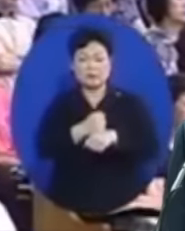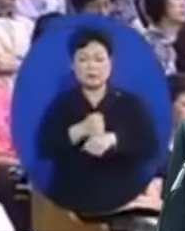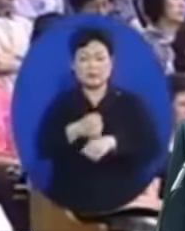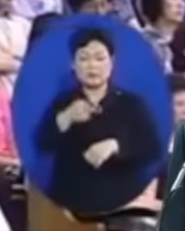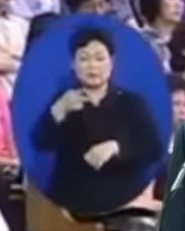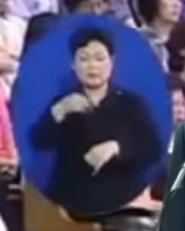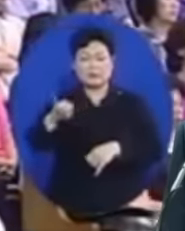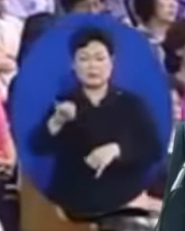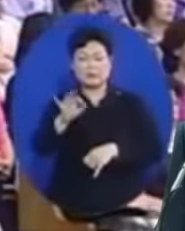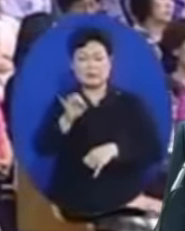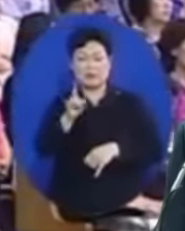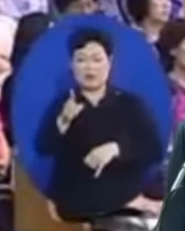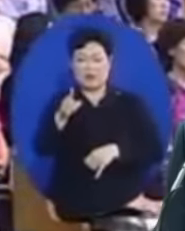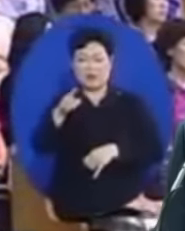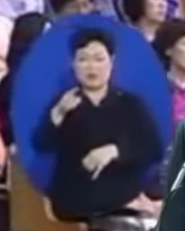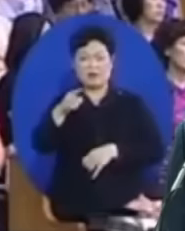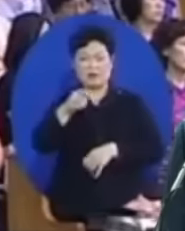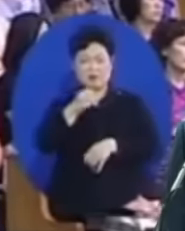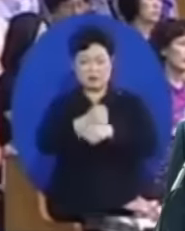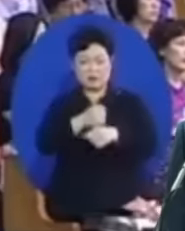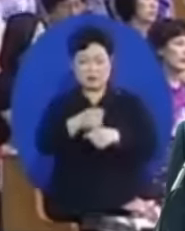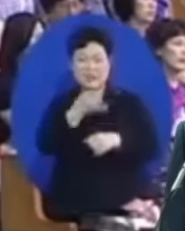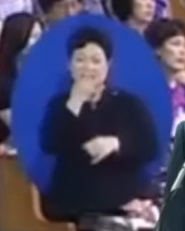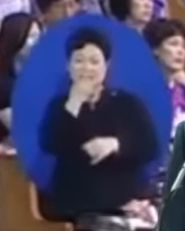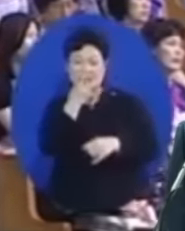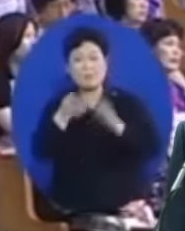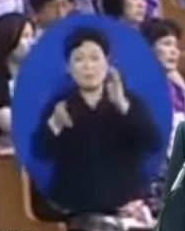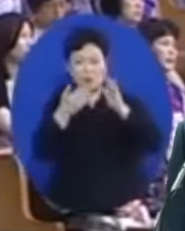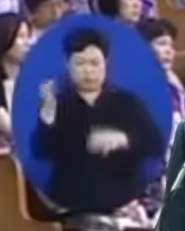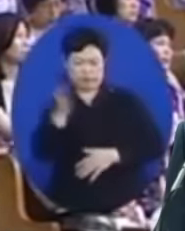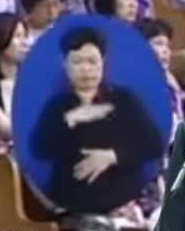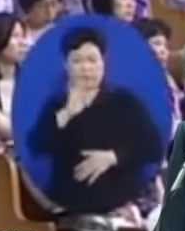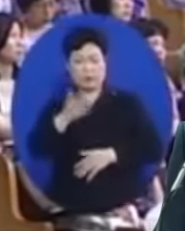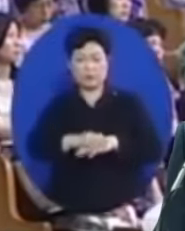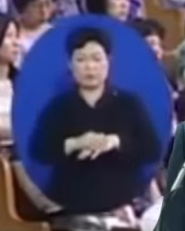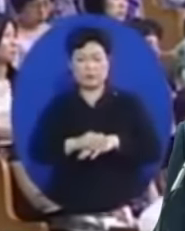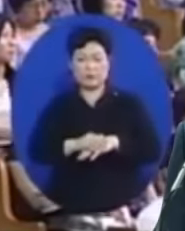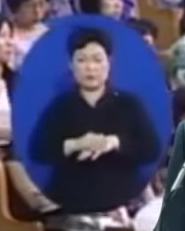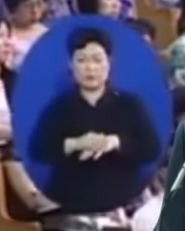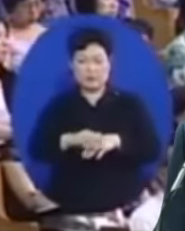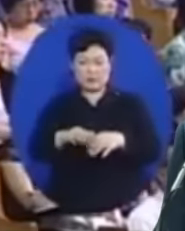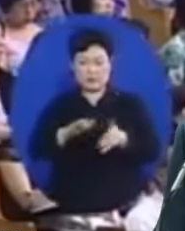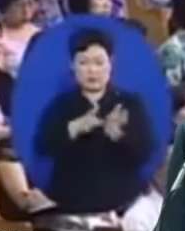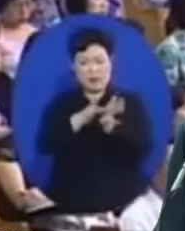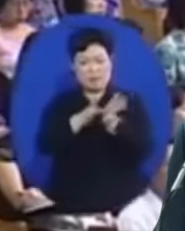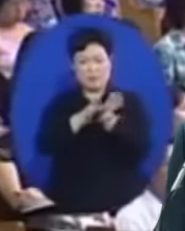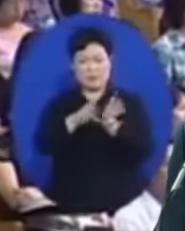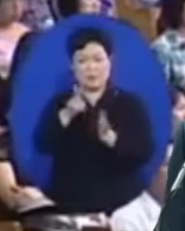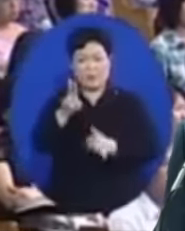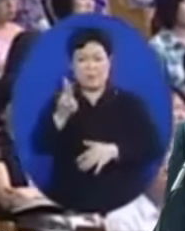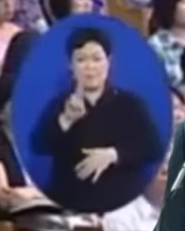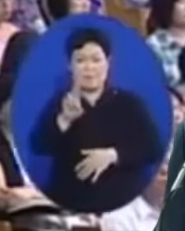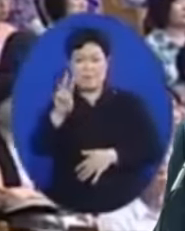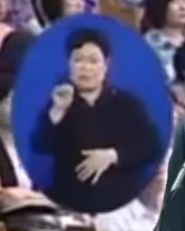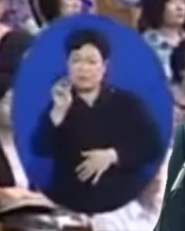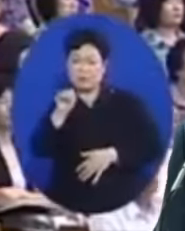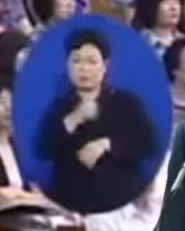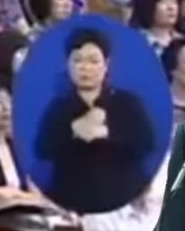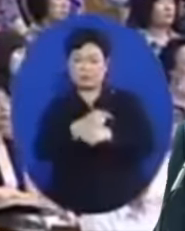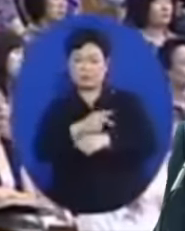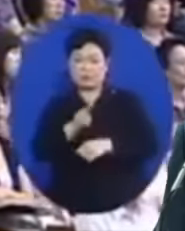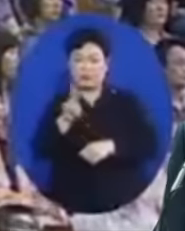만든 오트와 크롤웰도 11조로 거부가 되었고 맨소리담으로 유명한 하이드 씨는 10만 불의 빚이 있는